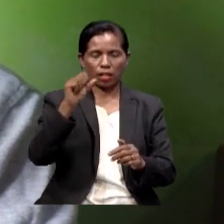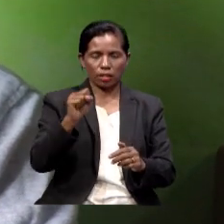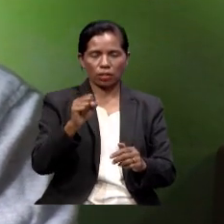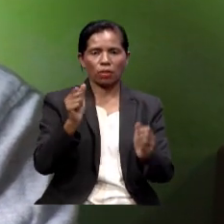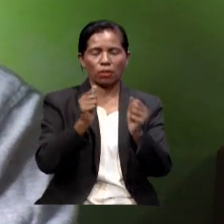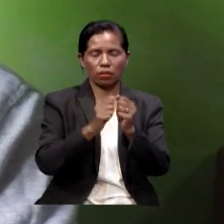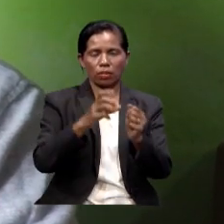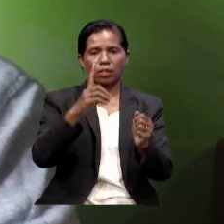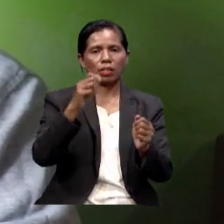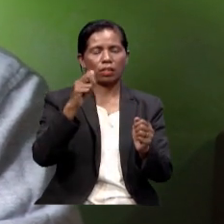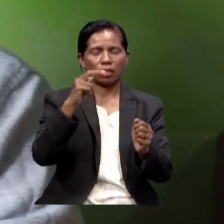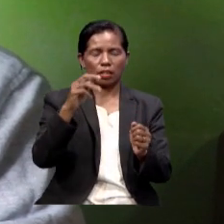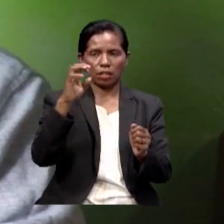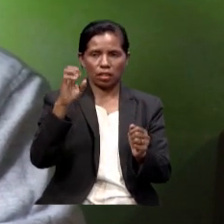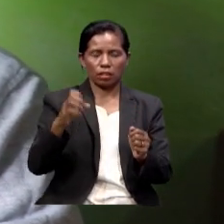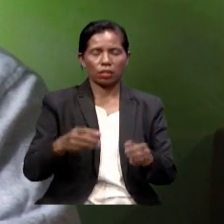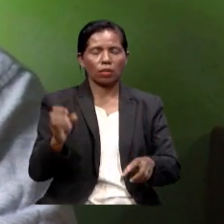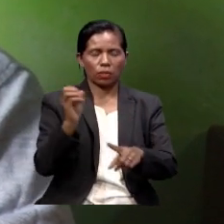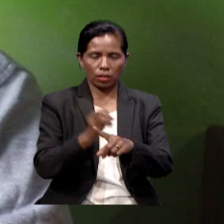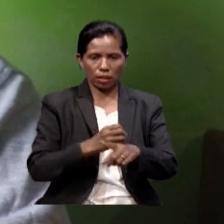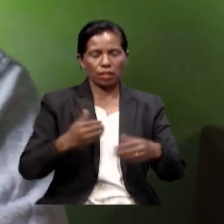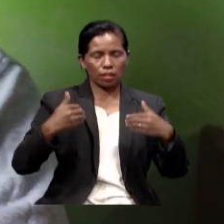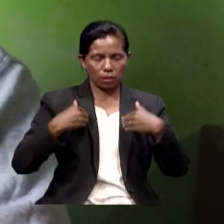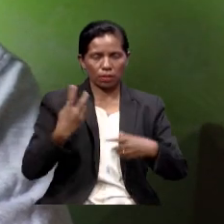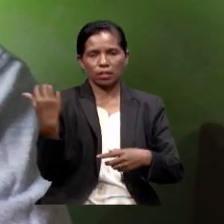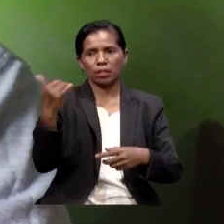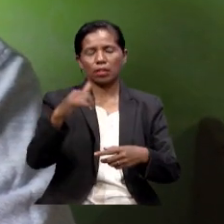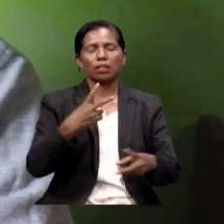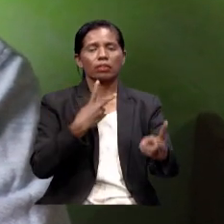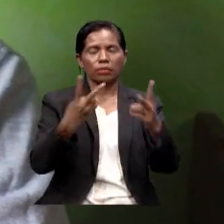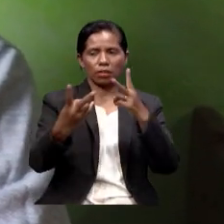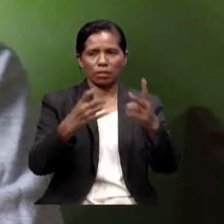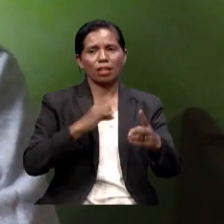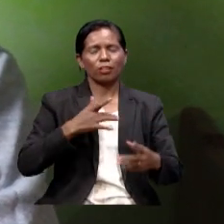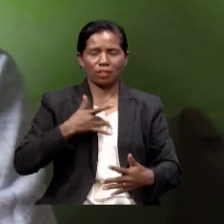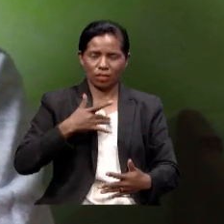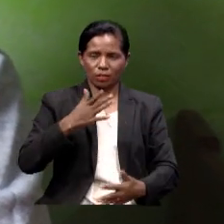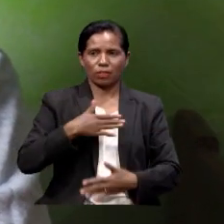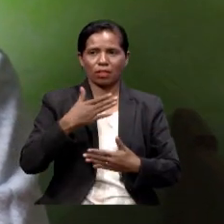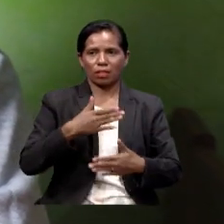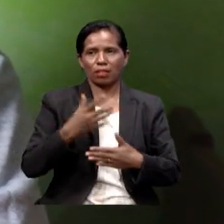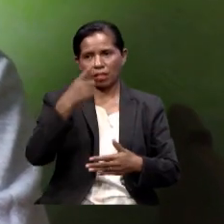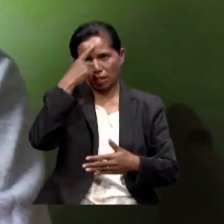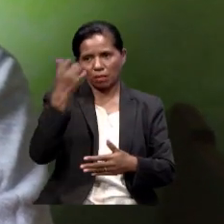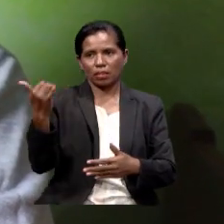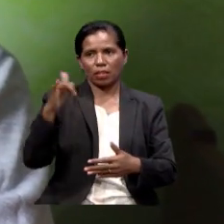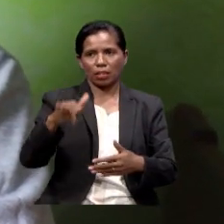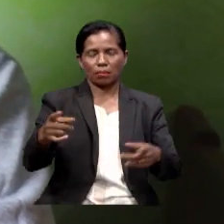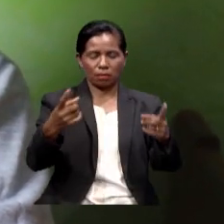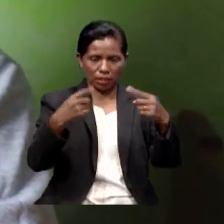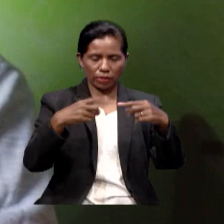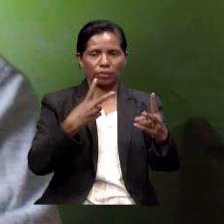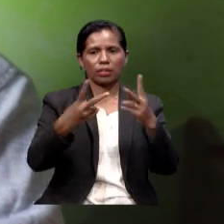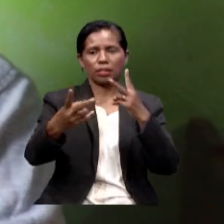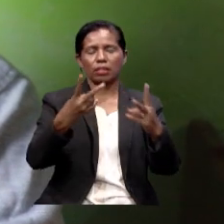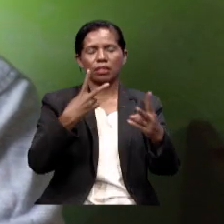ki pus ba ya oportunidade ya mas sirasi ba visita eta ausente contente ausente contente tamba sira mai ne sempre mai visita hau